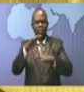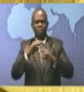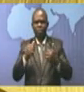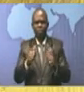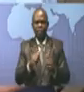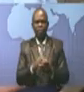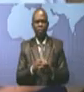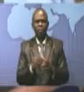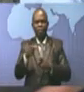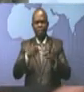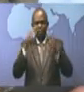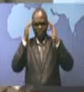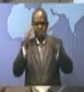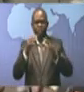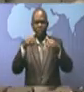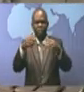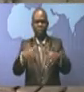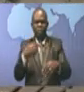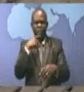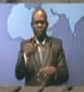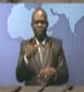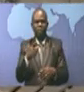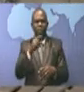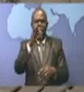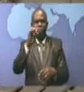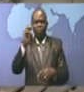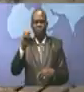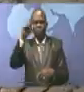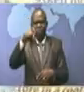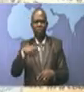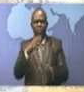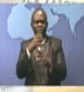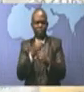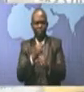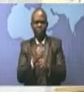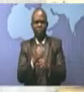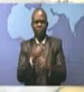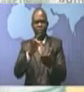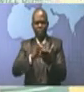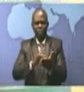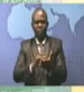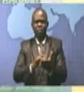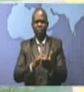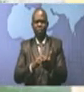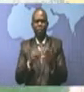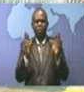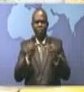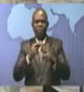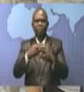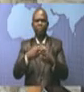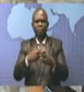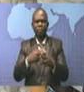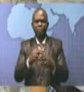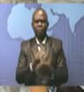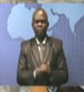de l'agriculture demandent à l'usine FOMI de rendre disponibles dans les brefs délais ces engrais non encore suffisamment disponibles. Pour